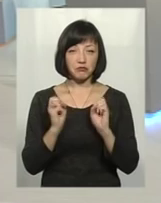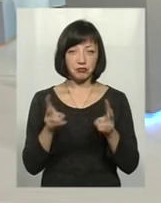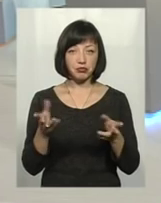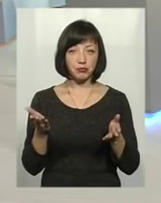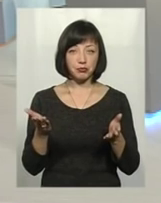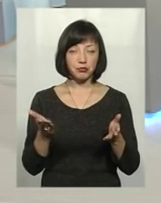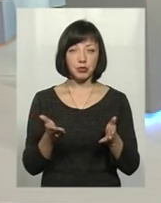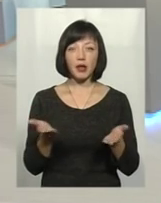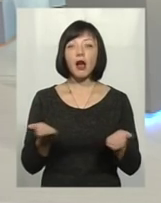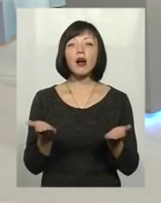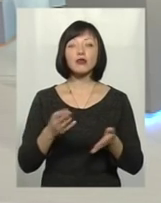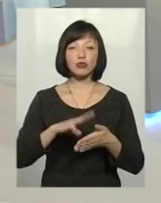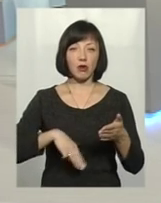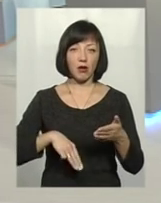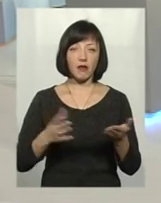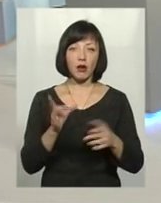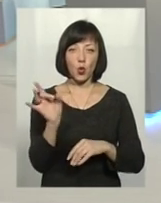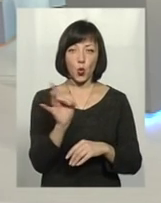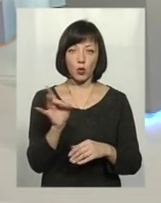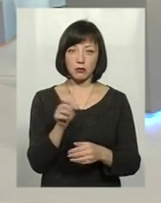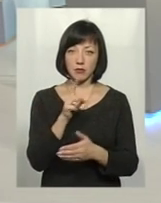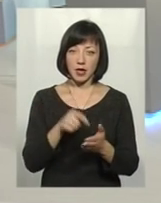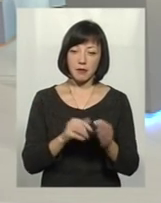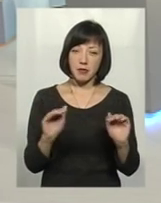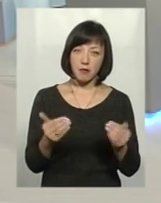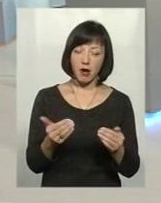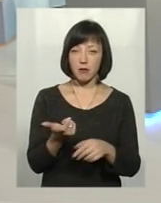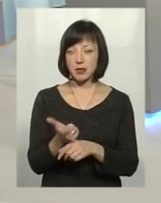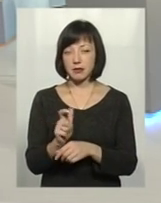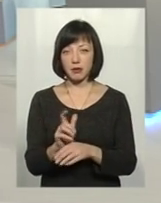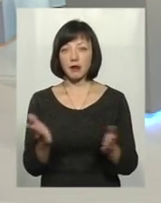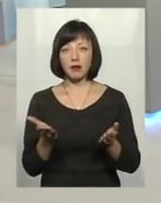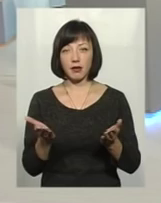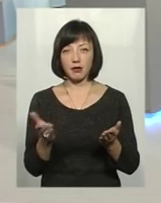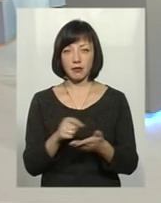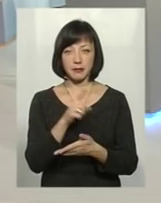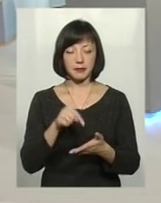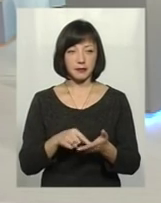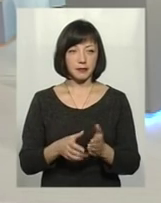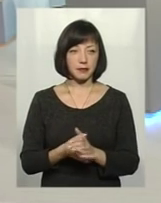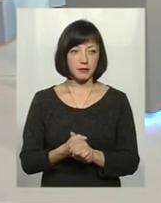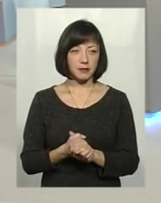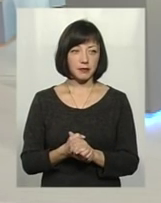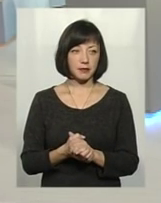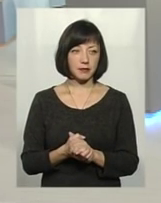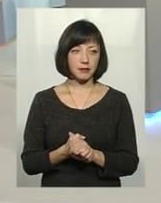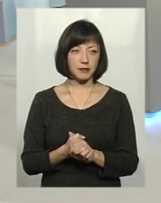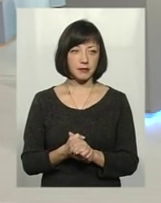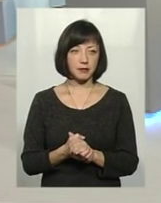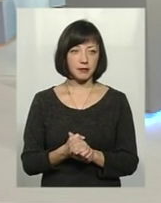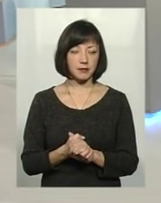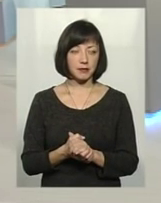ситуацію? Який це штраф, який це розмір? Це розмір мінімальний, максимальний? Ні. Який він, скажімо, в тій градації